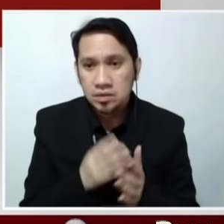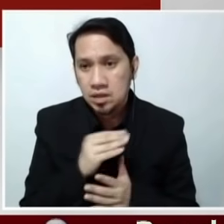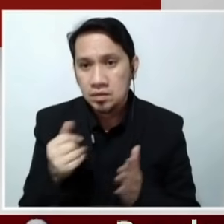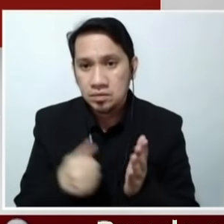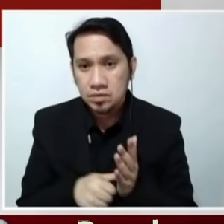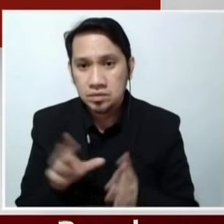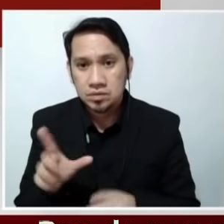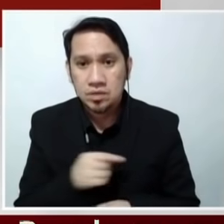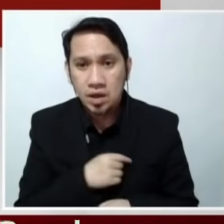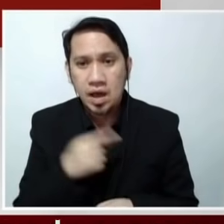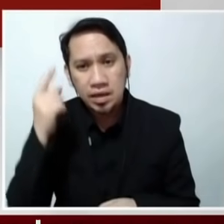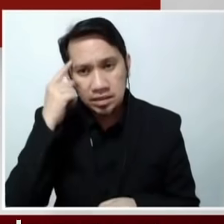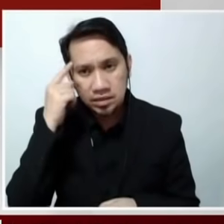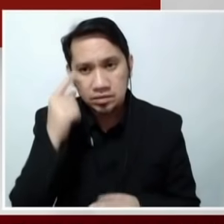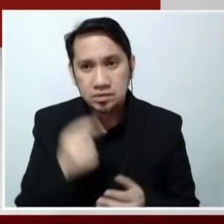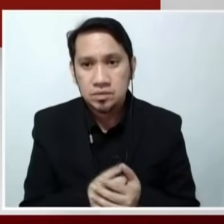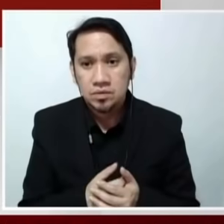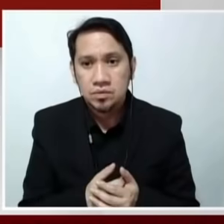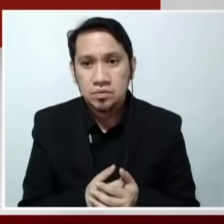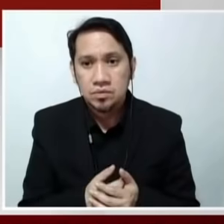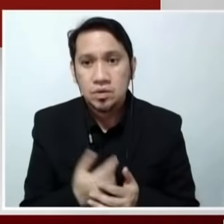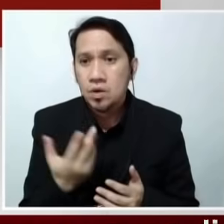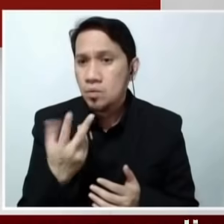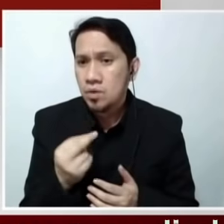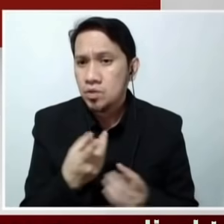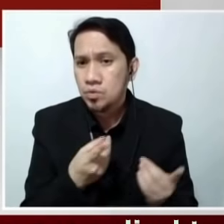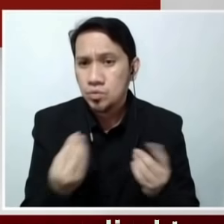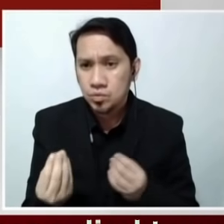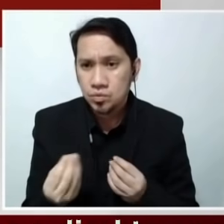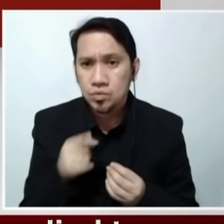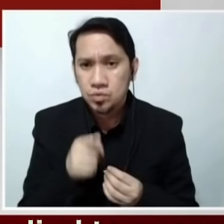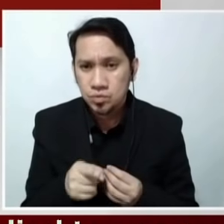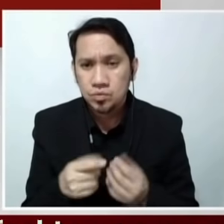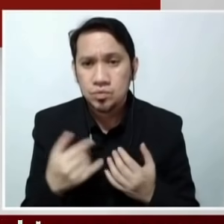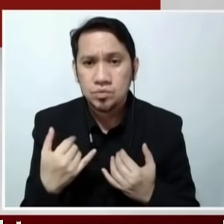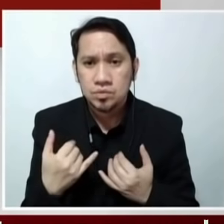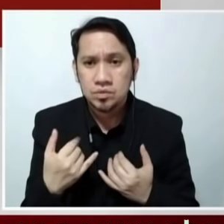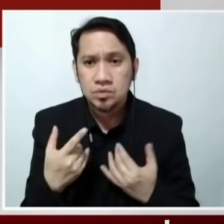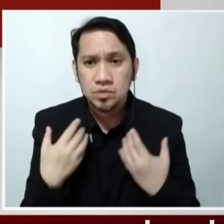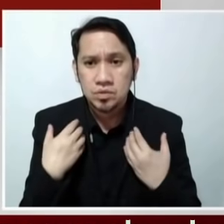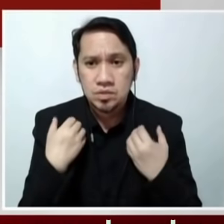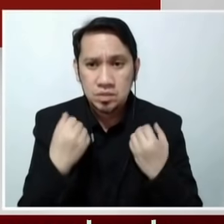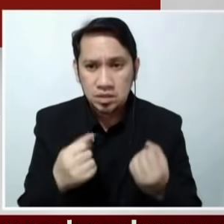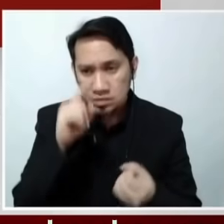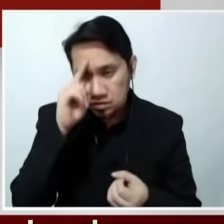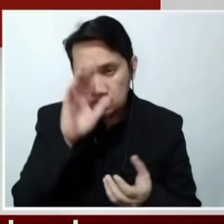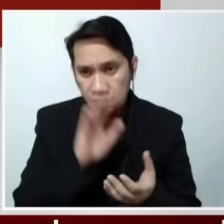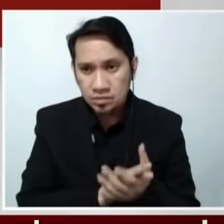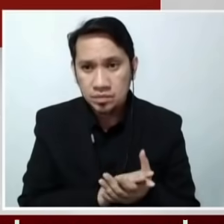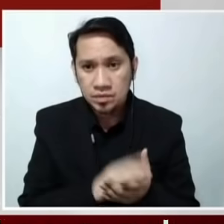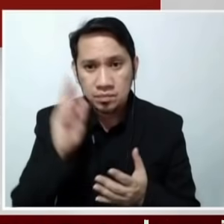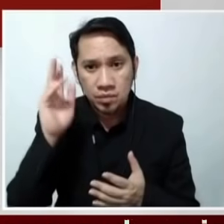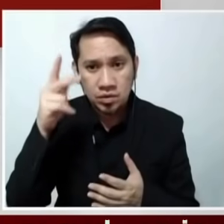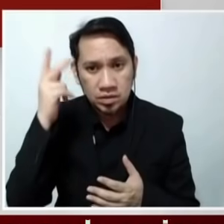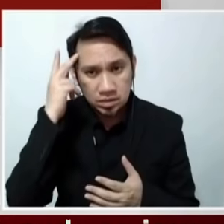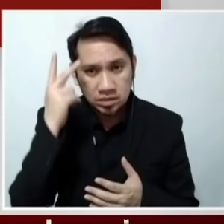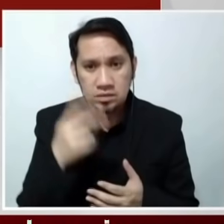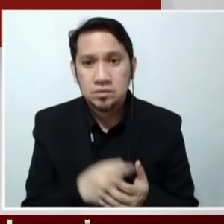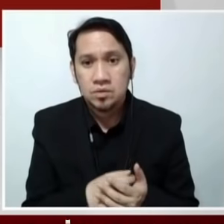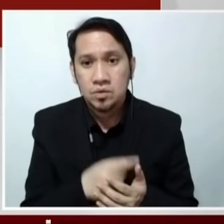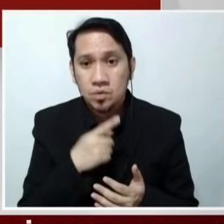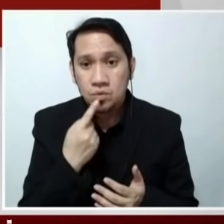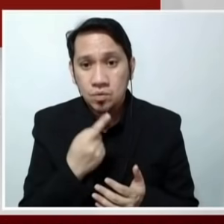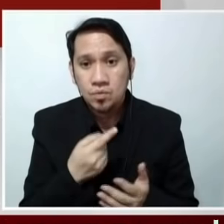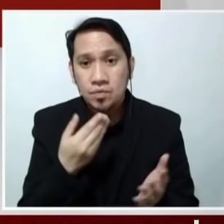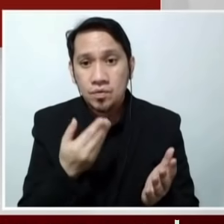to your conscience, think of this. When you do that, you are just strengthening the belief of these politicians